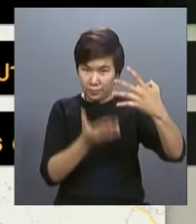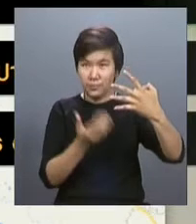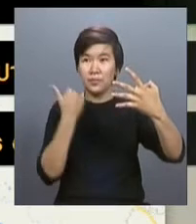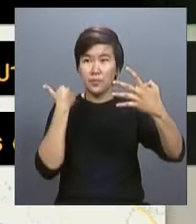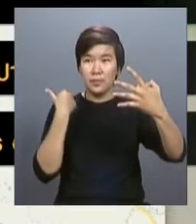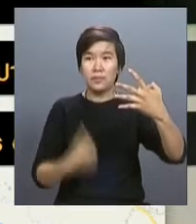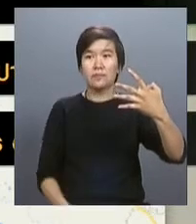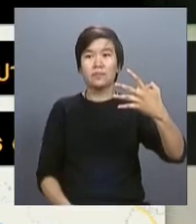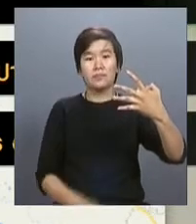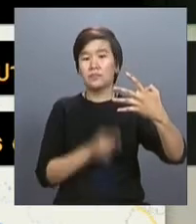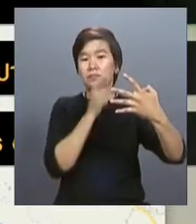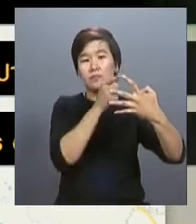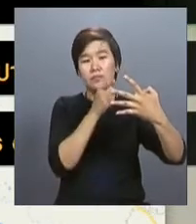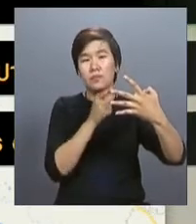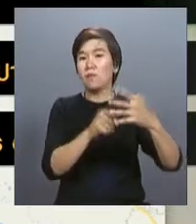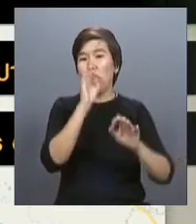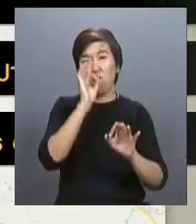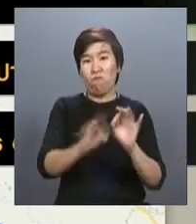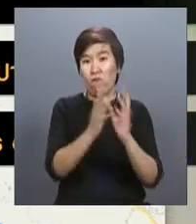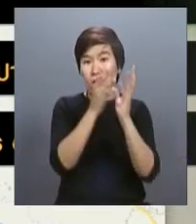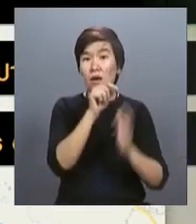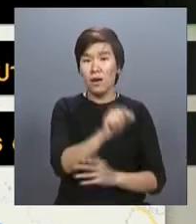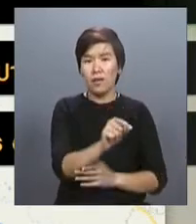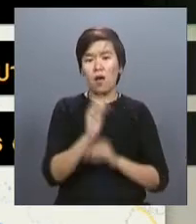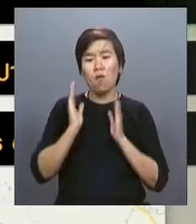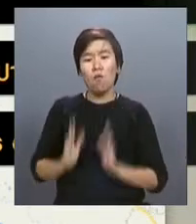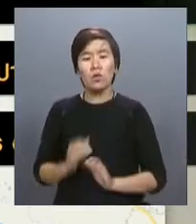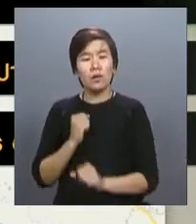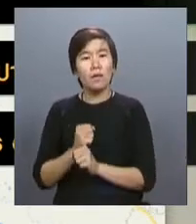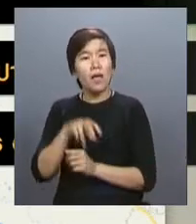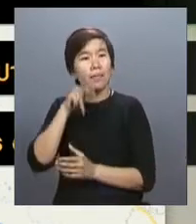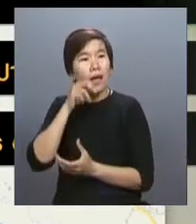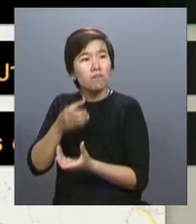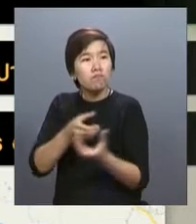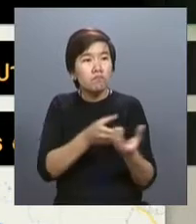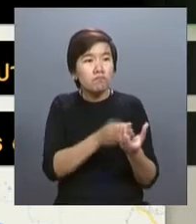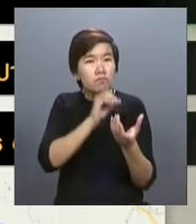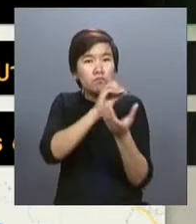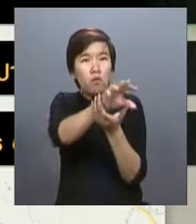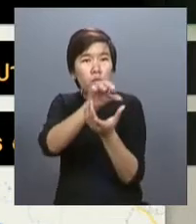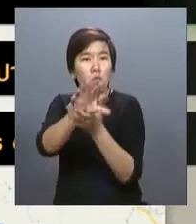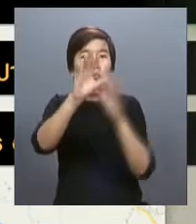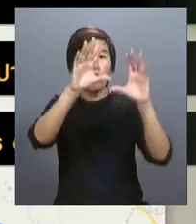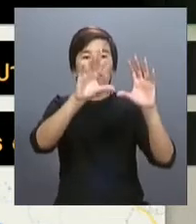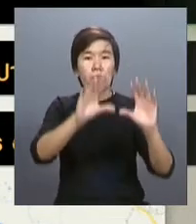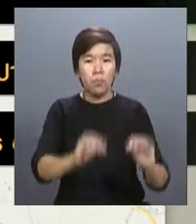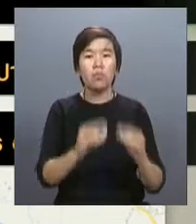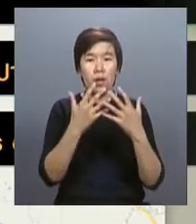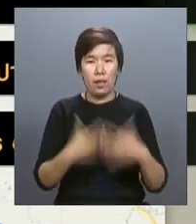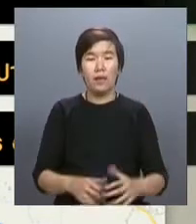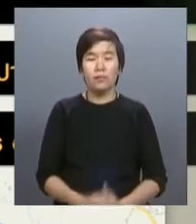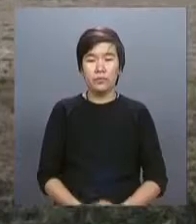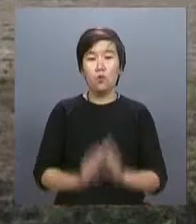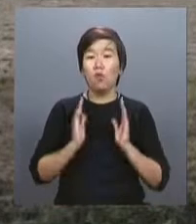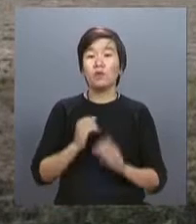ศรีกะอางอำเภอบ้านนาเจ้าหน้าที่สามารถควบคุมไฟได้แล้วทุกจุดและทยอยยุติภารกิจและถอนกำลังออกไป